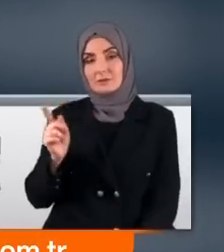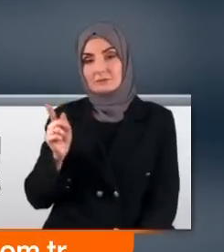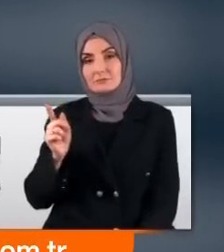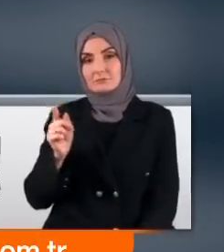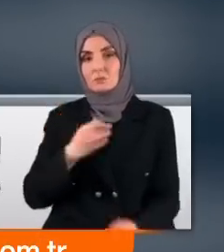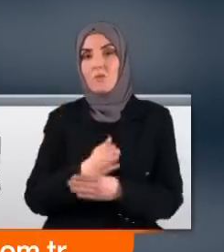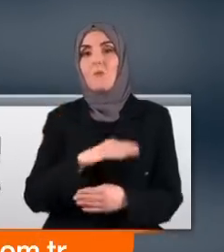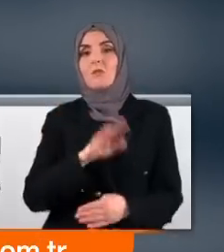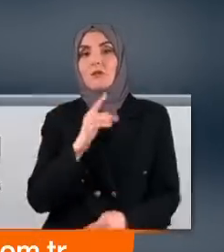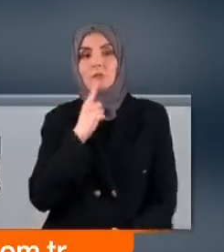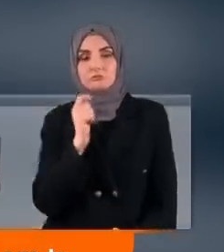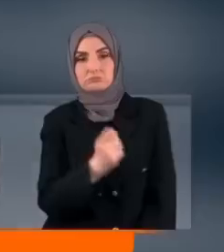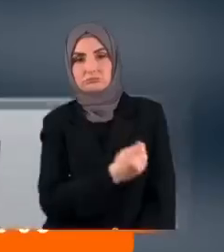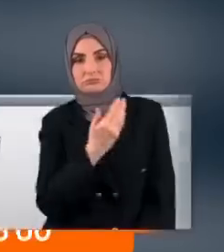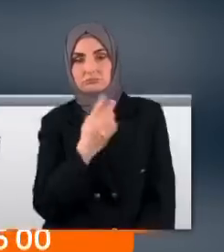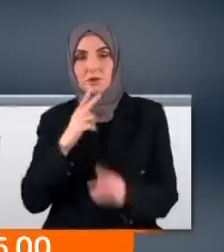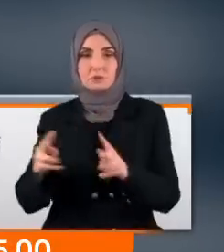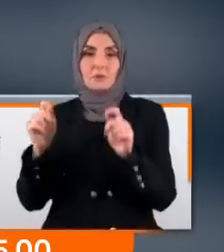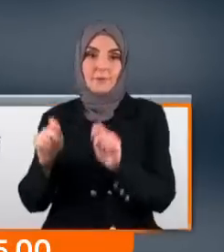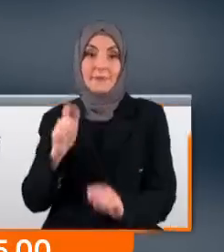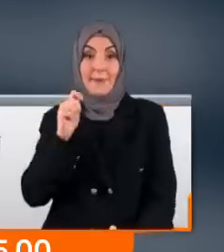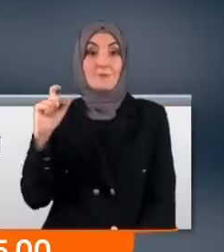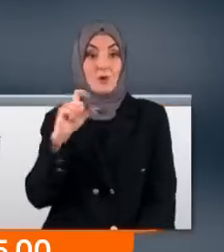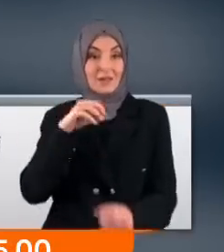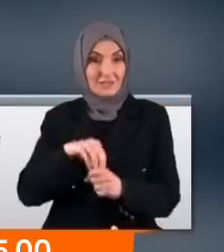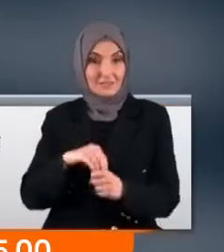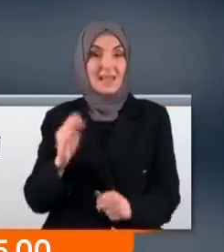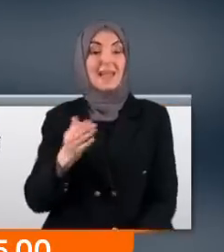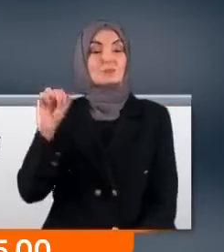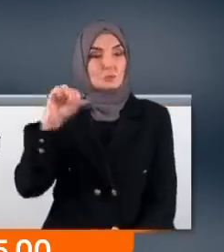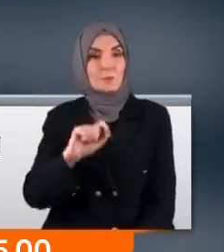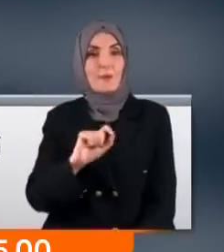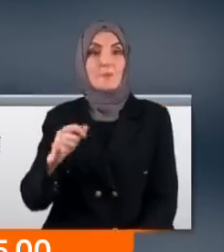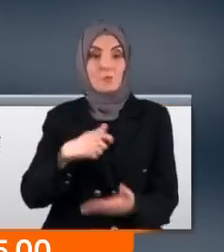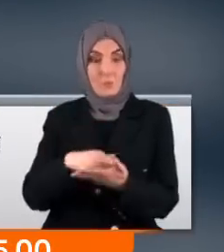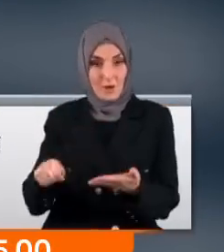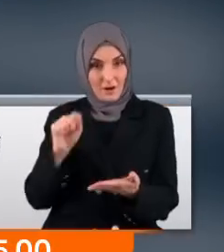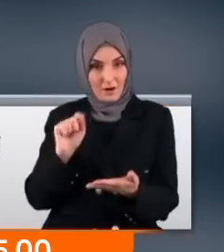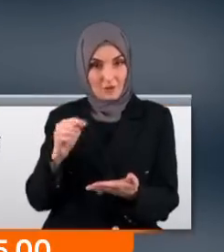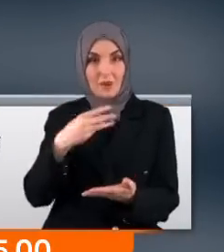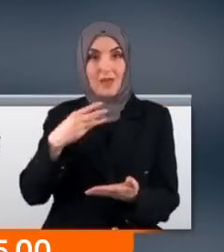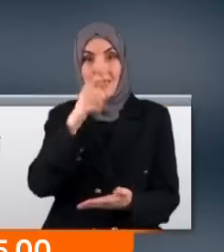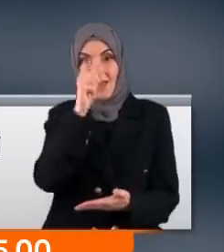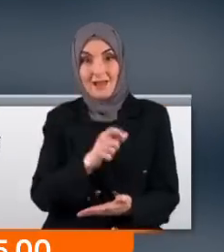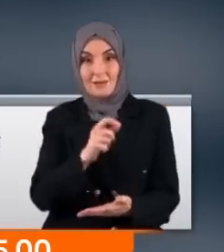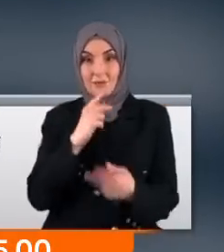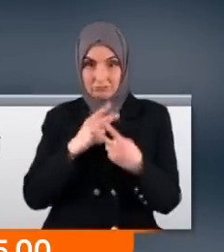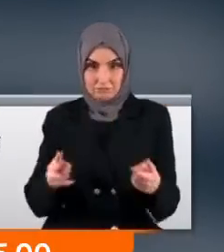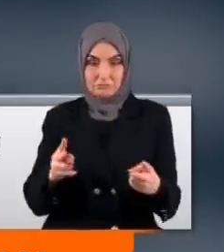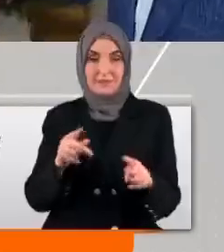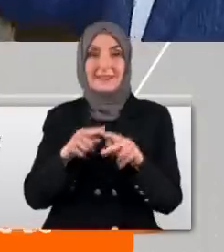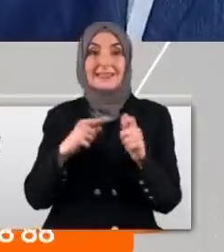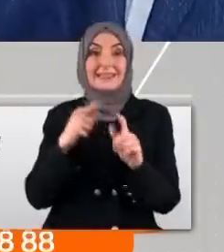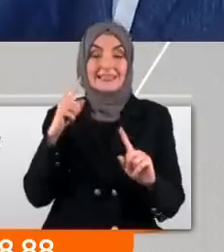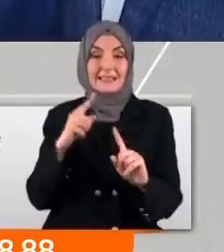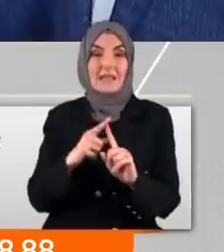ilgili açıklama yaptı. Temmuz'da en düşük memur maaşı Cumhurbaşkanı Erdoğan'ın belirttiği üzere net 22 bin lira olacak